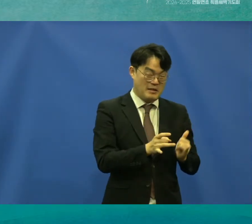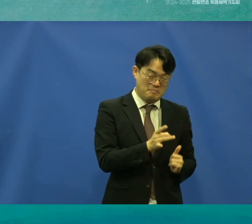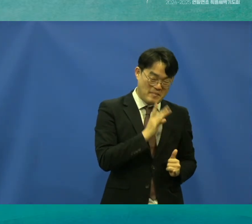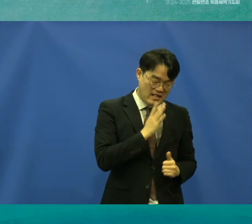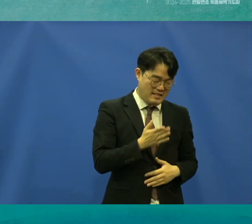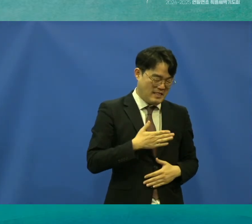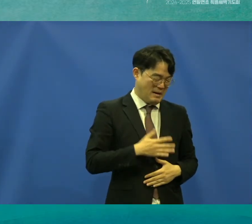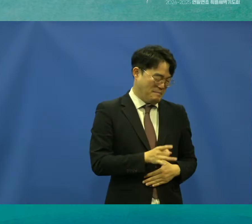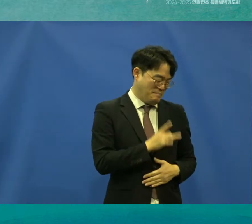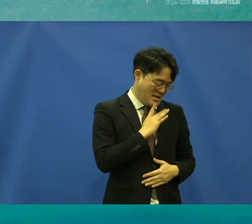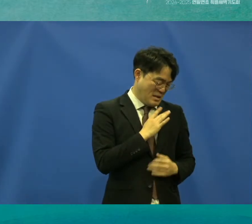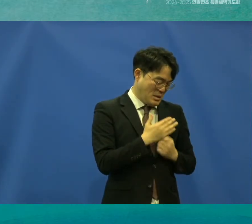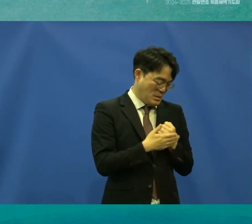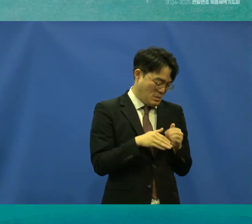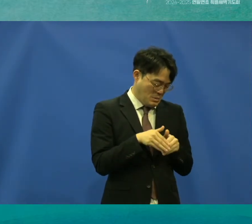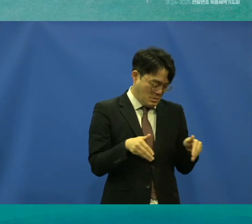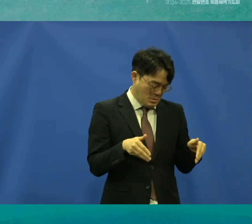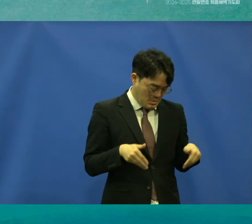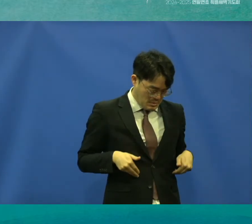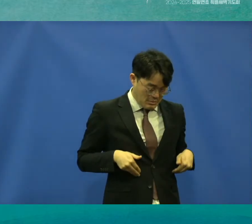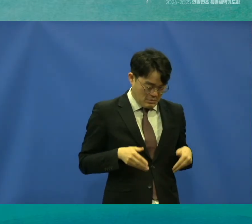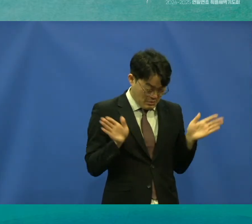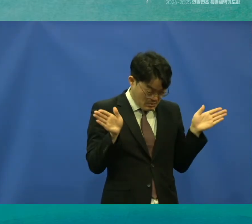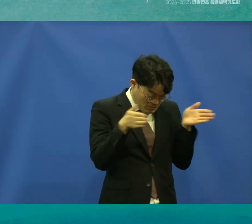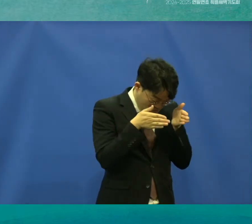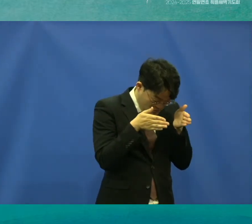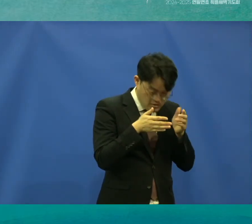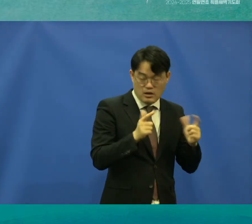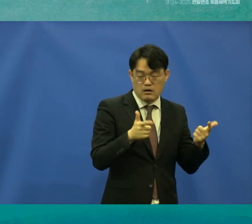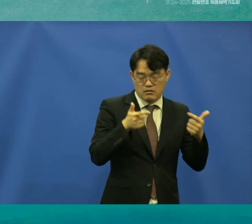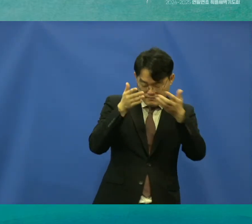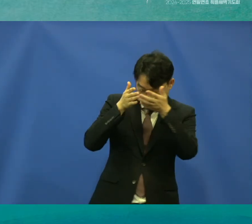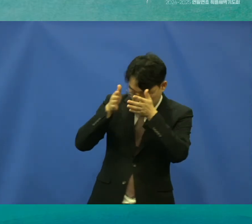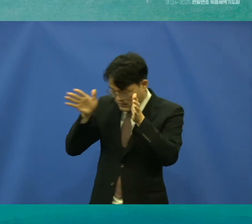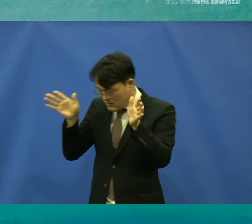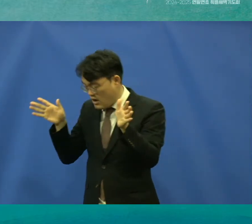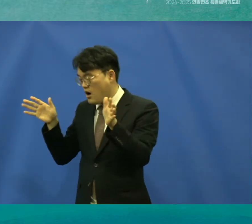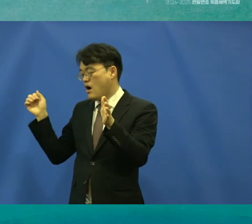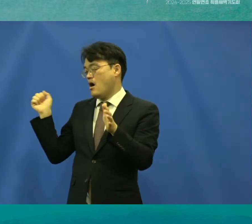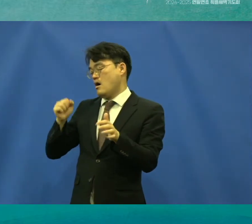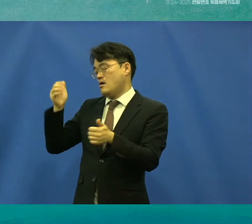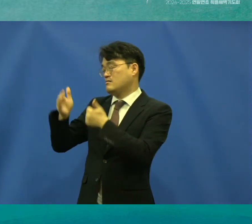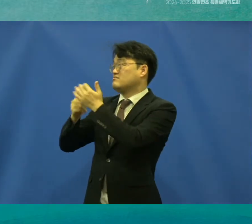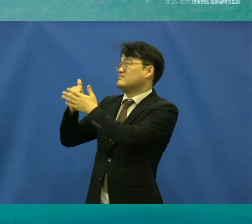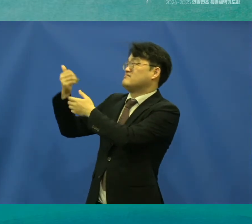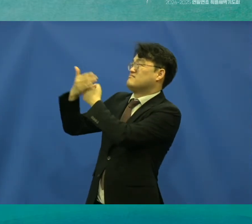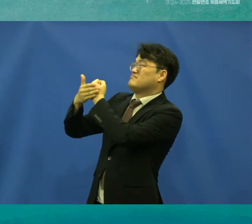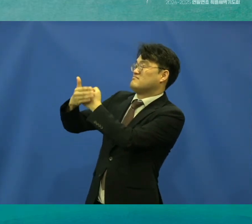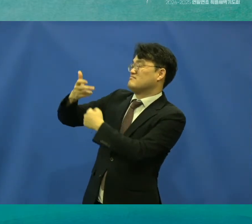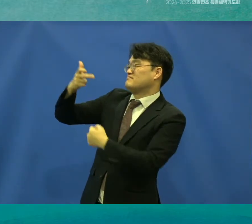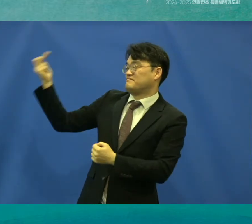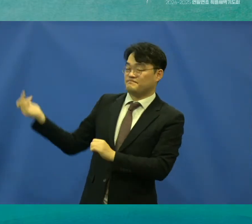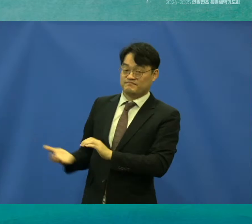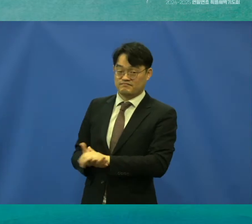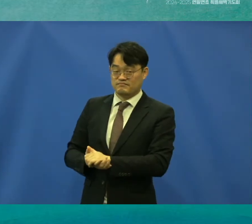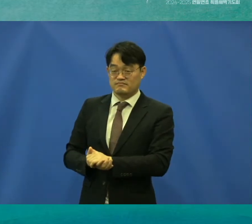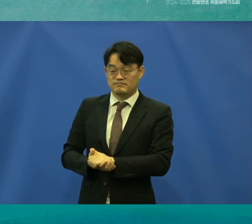하나님의 은혜가 얼마나 큰데요. 요나가 생각하는 그게 아니잖아요. 배타주의, 민족주의, 인종주의,